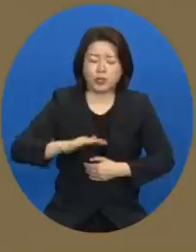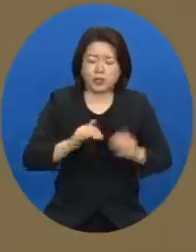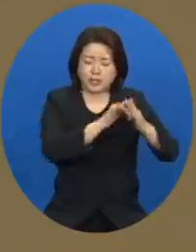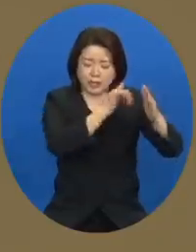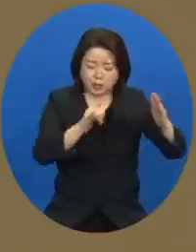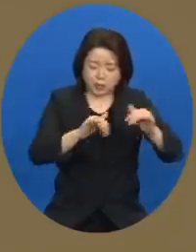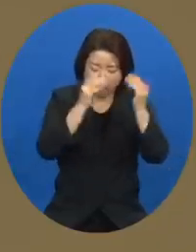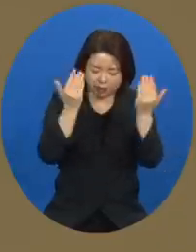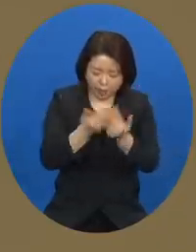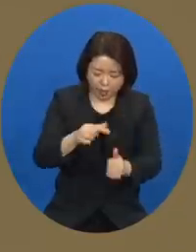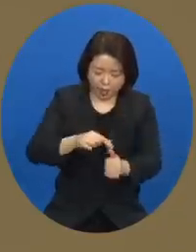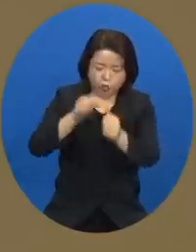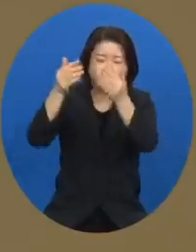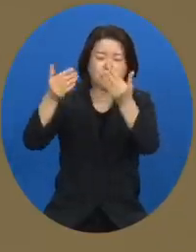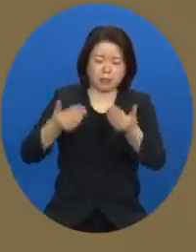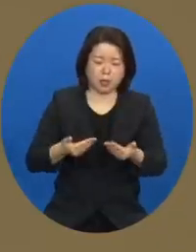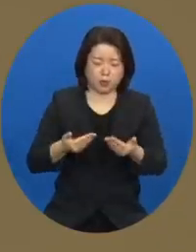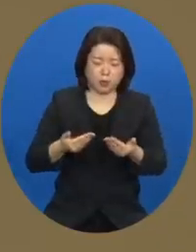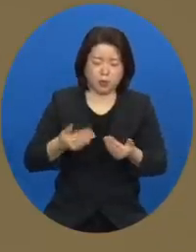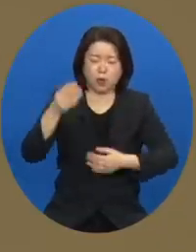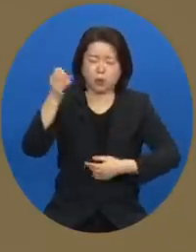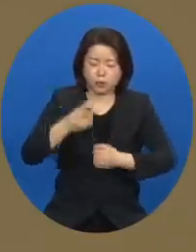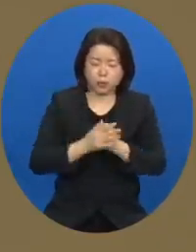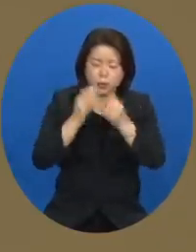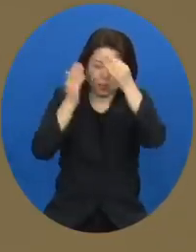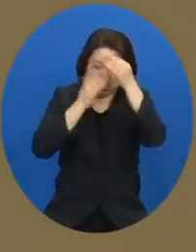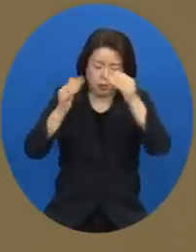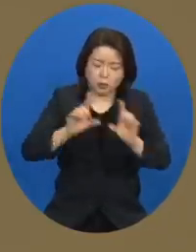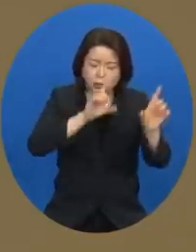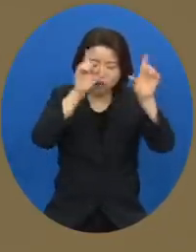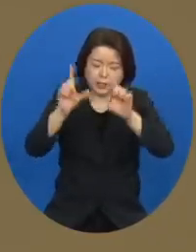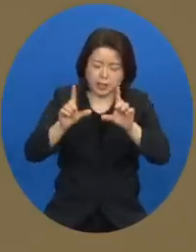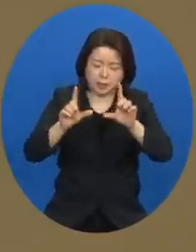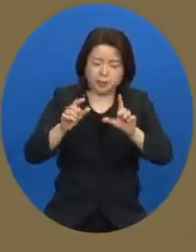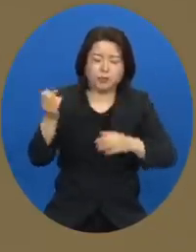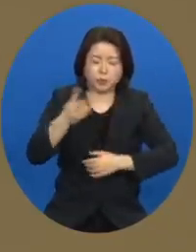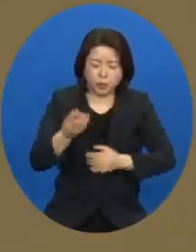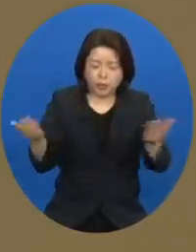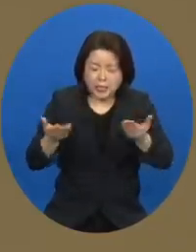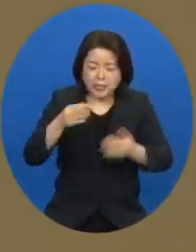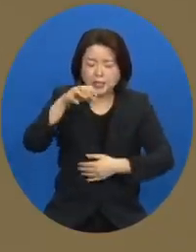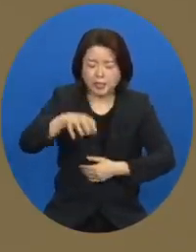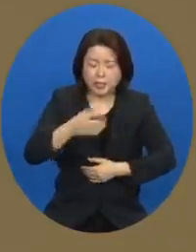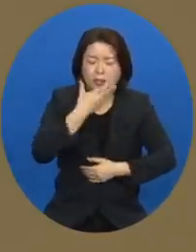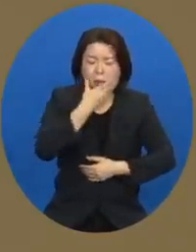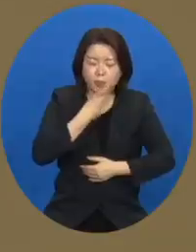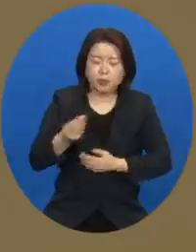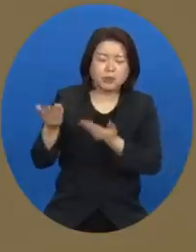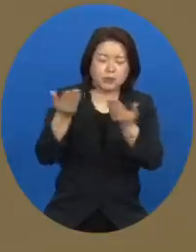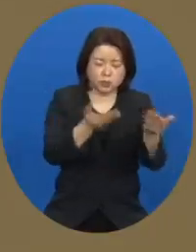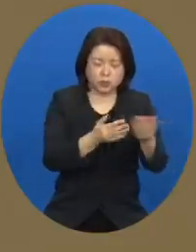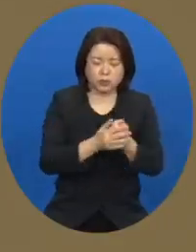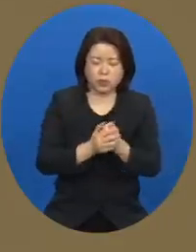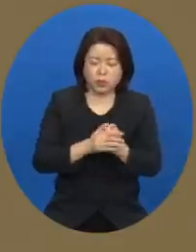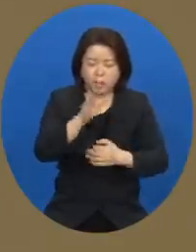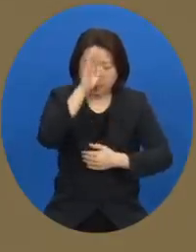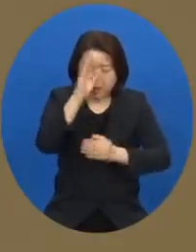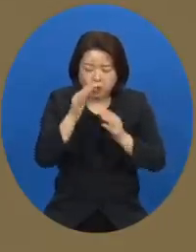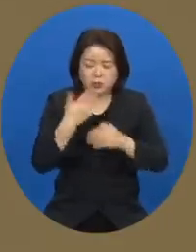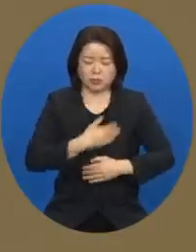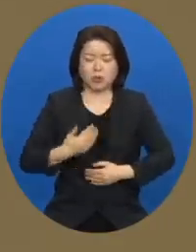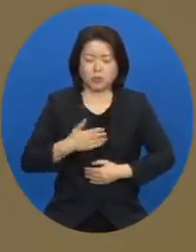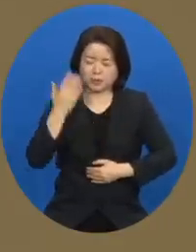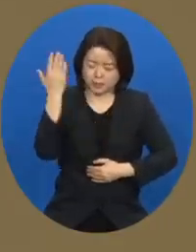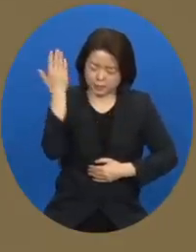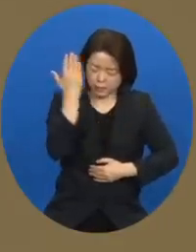다 구원을 받으며 성도들의 삶의 기업에 복을 주시고 그리고 병든 몸을